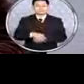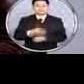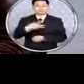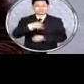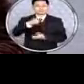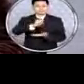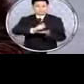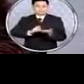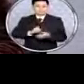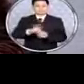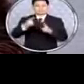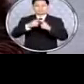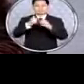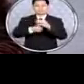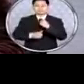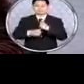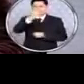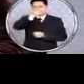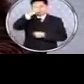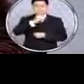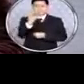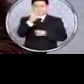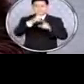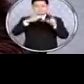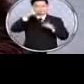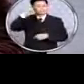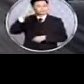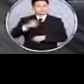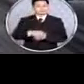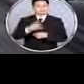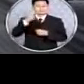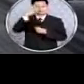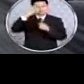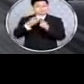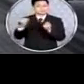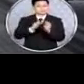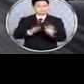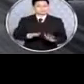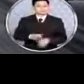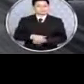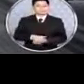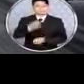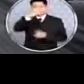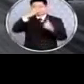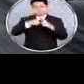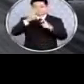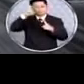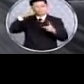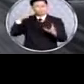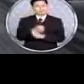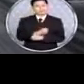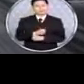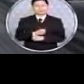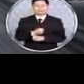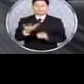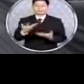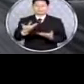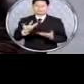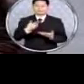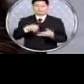生写的，叫《人生的青年的四个大梦》。30年后的今天，青年人的梦没有了，立足